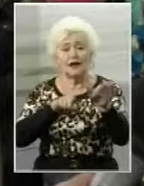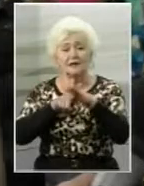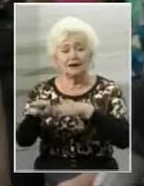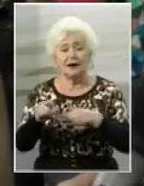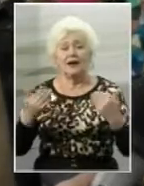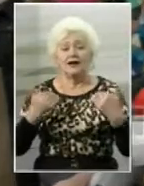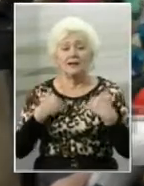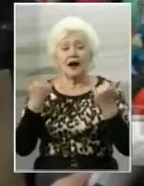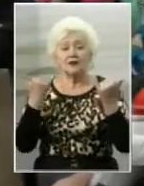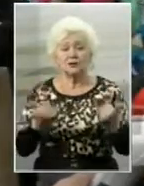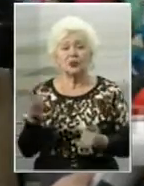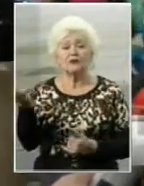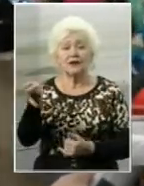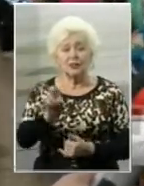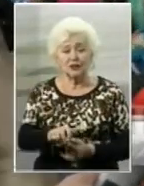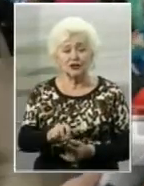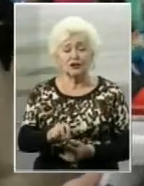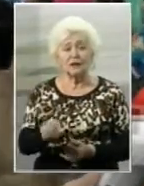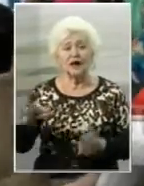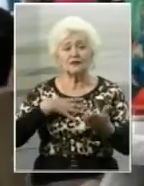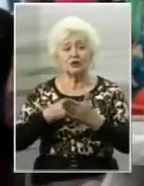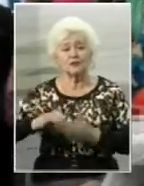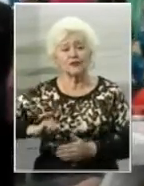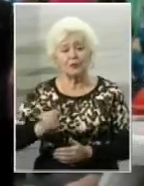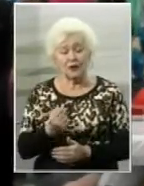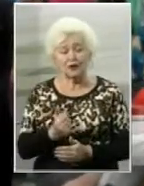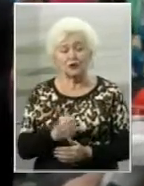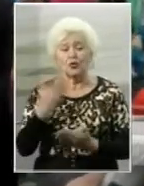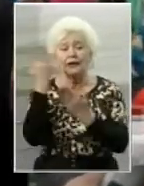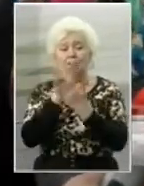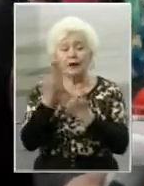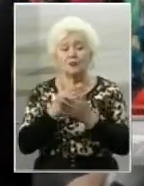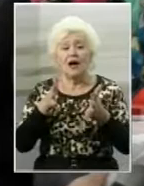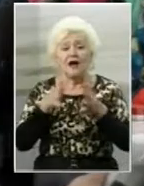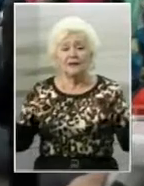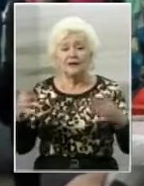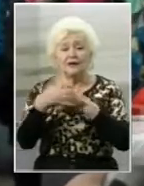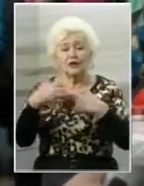Я сьогодні прийшов зі своїми друзями на мультик «Велика